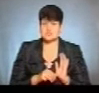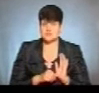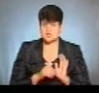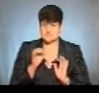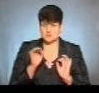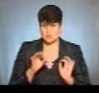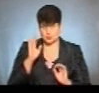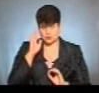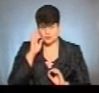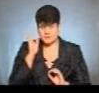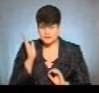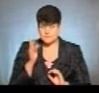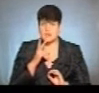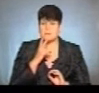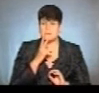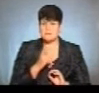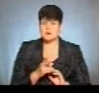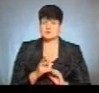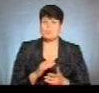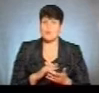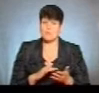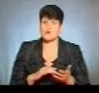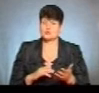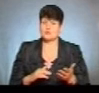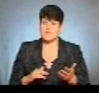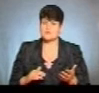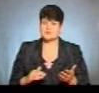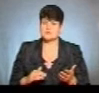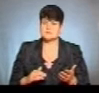86% чоловіків. Тобто, бачимо, продовжується така